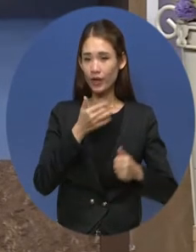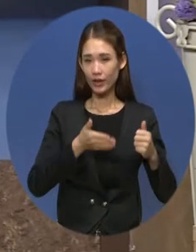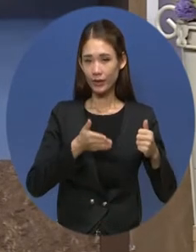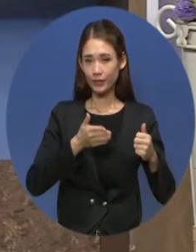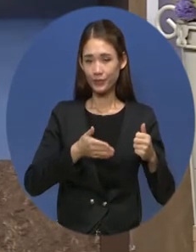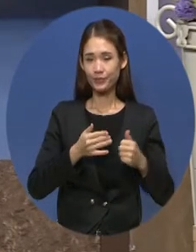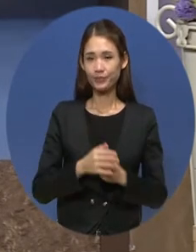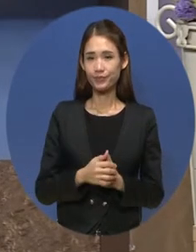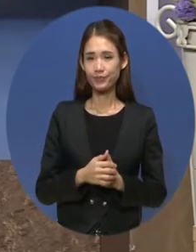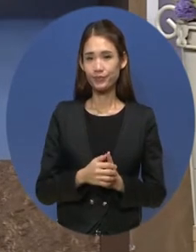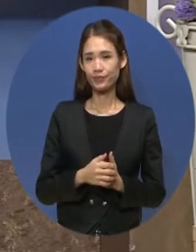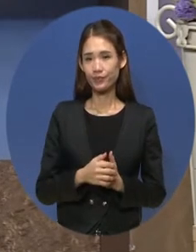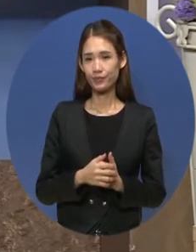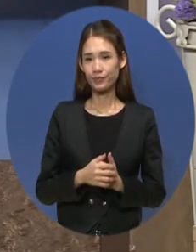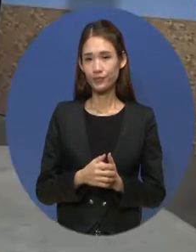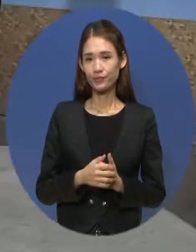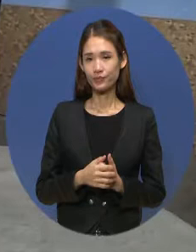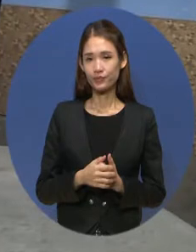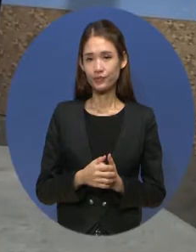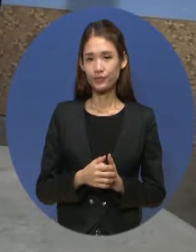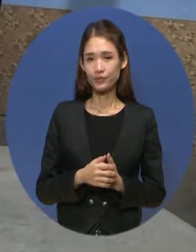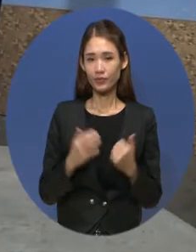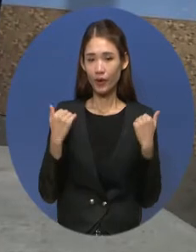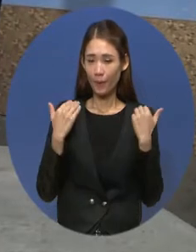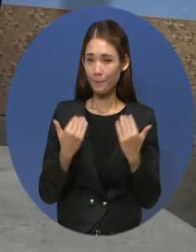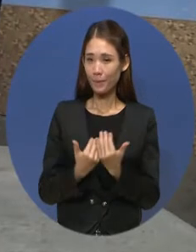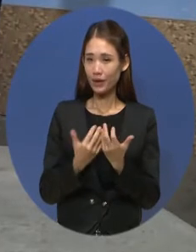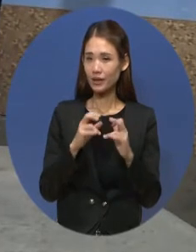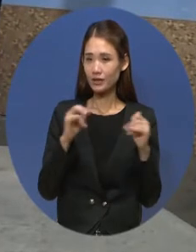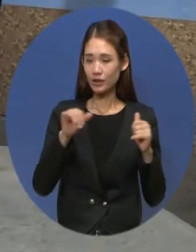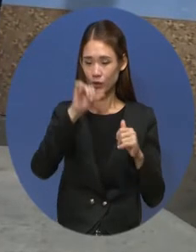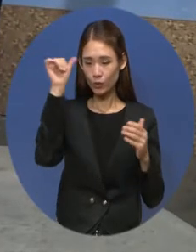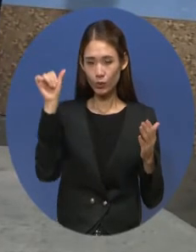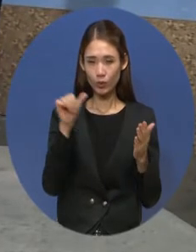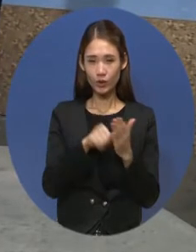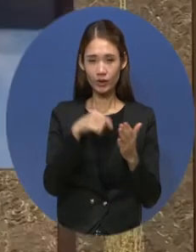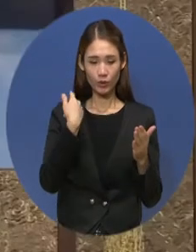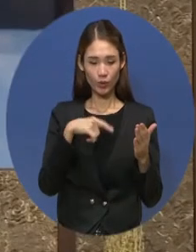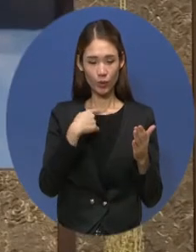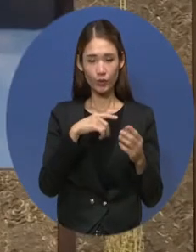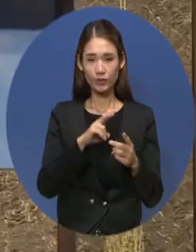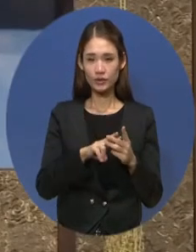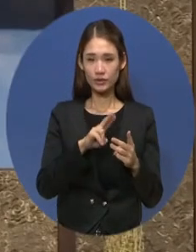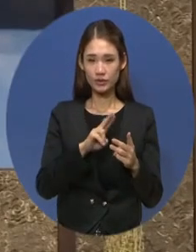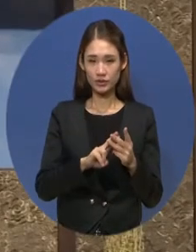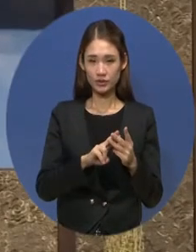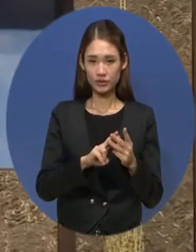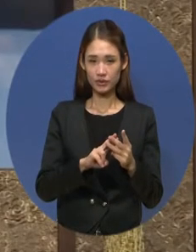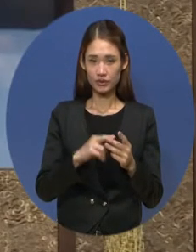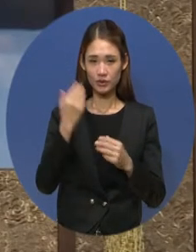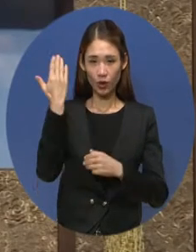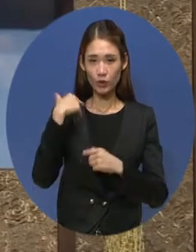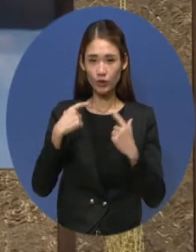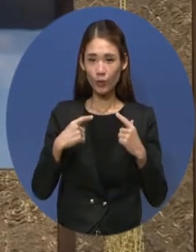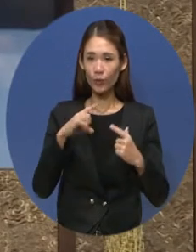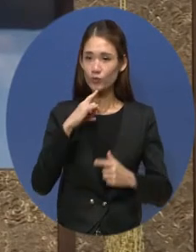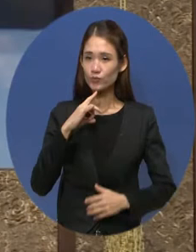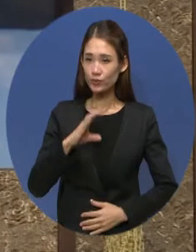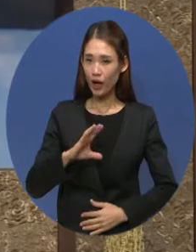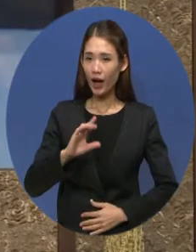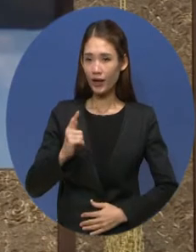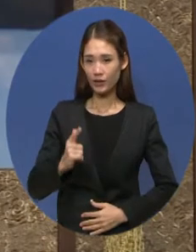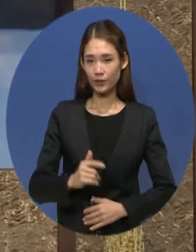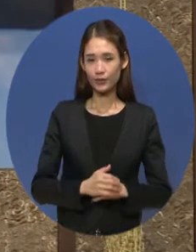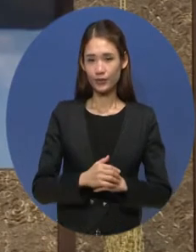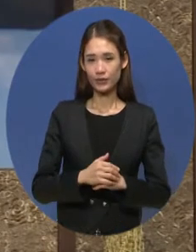소개한 말씀이 d 조 어 발달 장애인 평생교육 센타라 는게 예 어 영등포구 회만 있는 것이 아니라